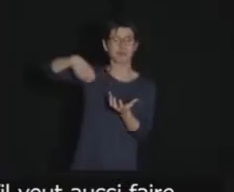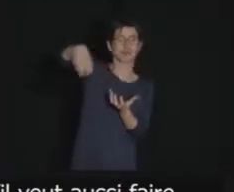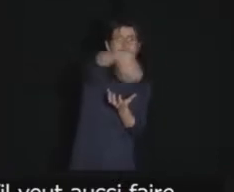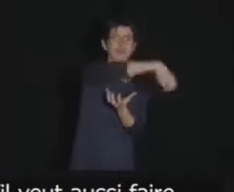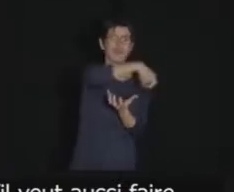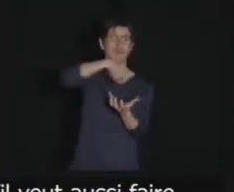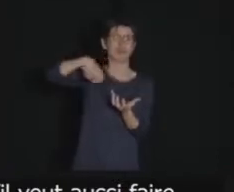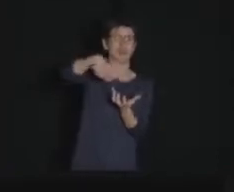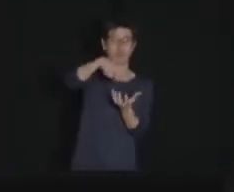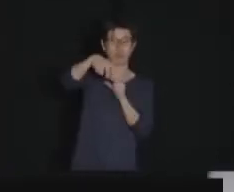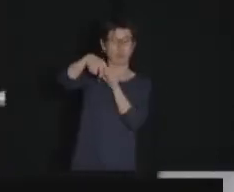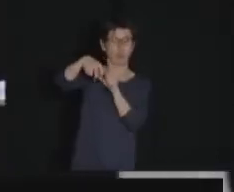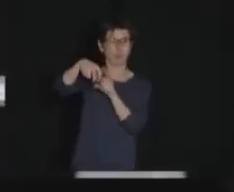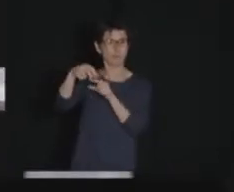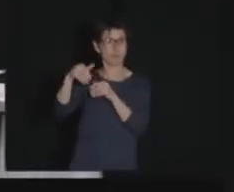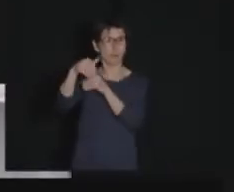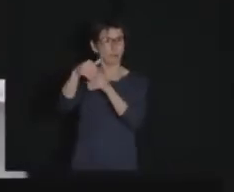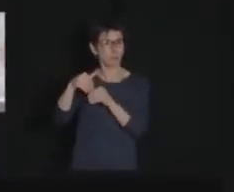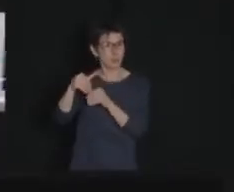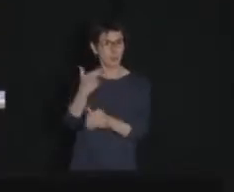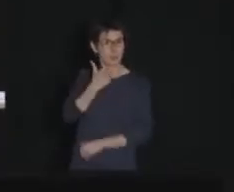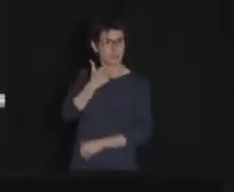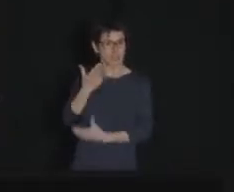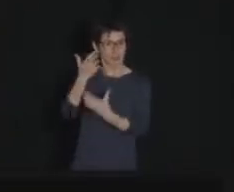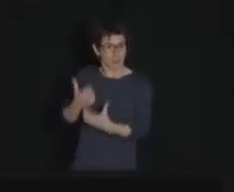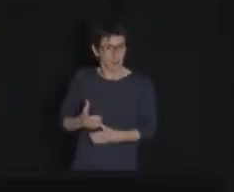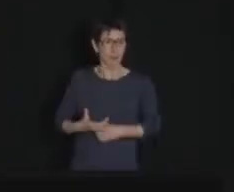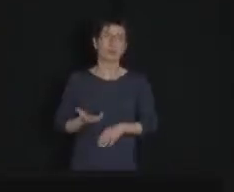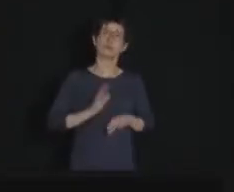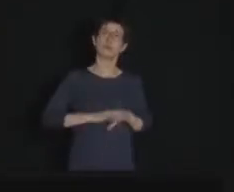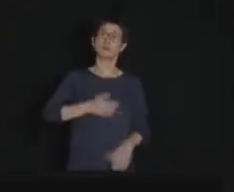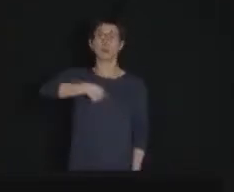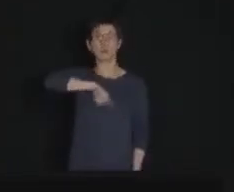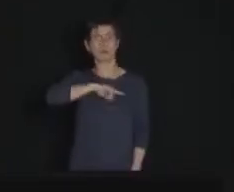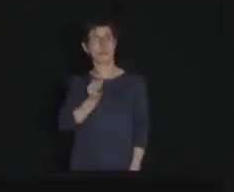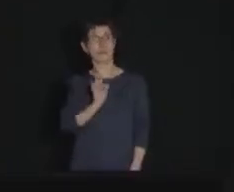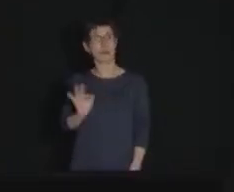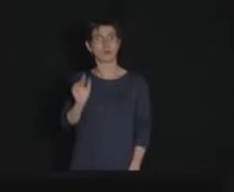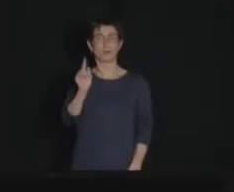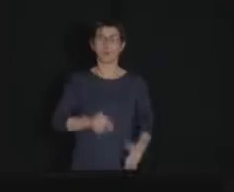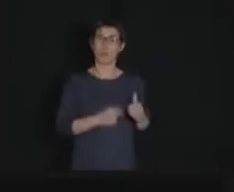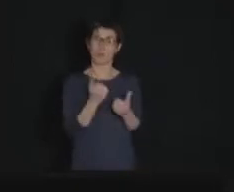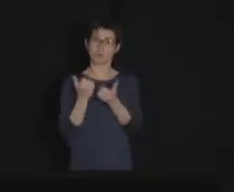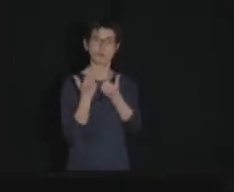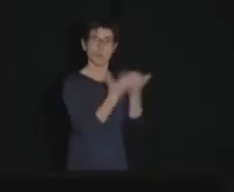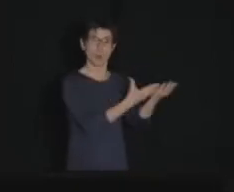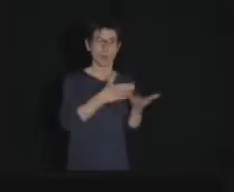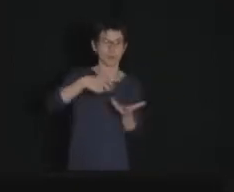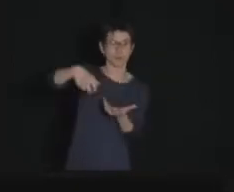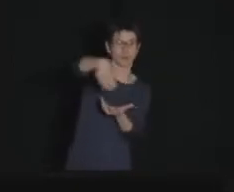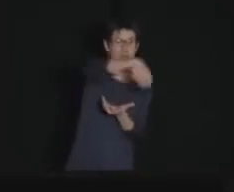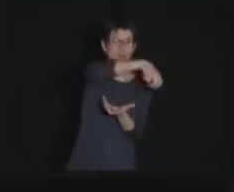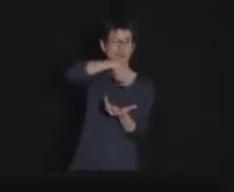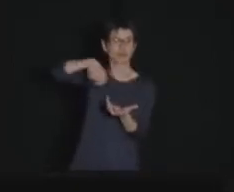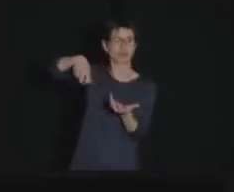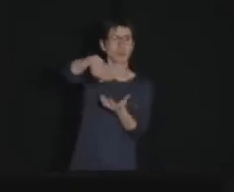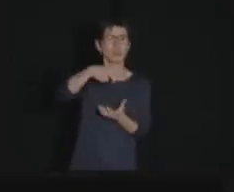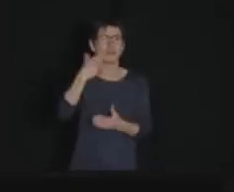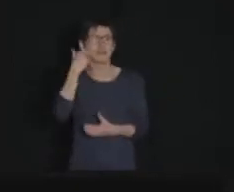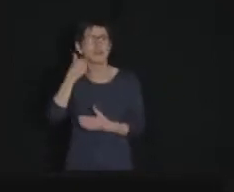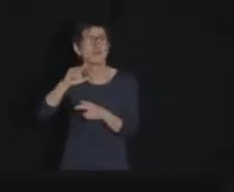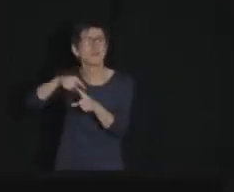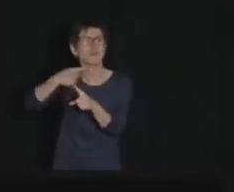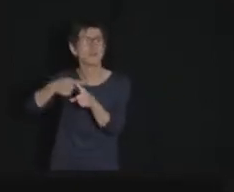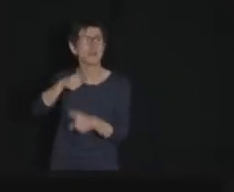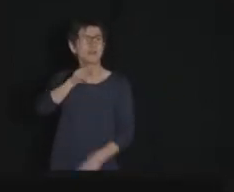Terre, il faut que la France prenne l'initiative d'être en tête pour proposer une campagne de